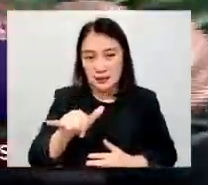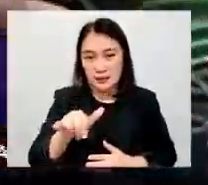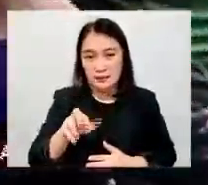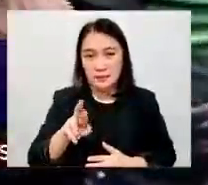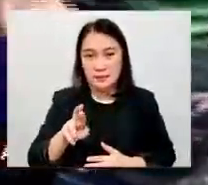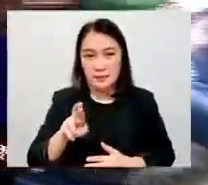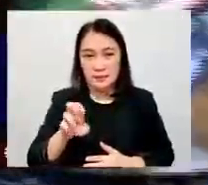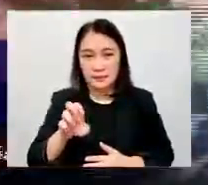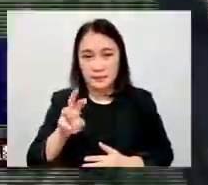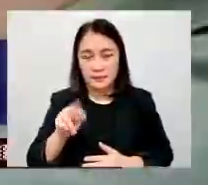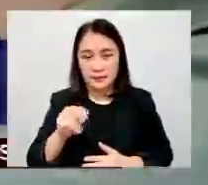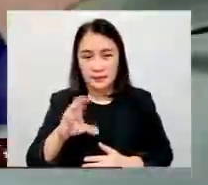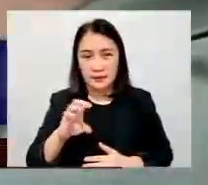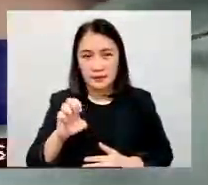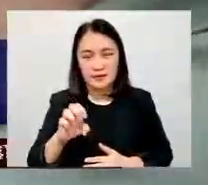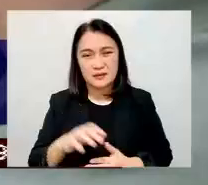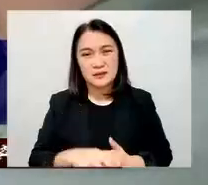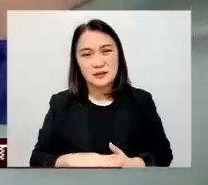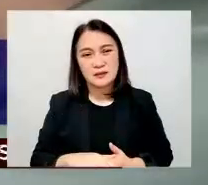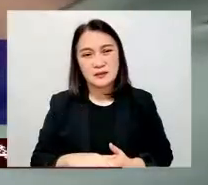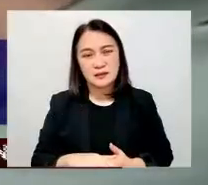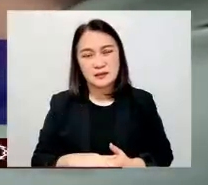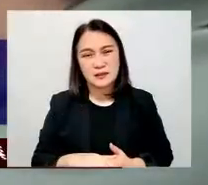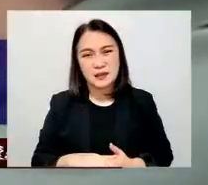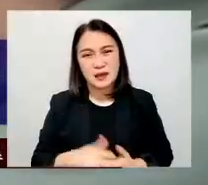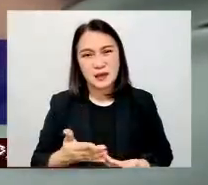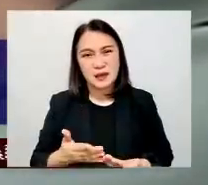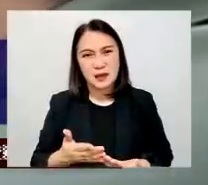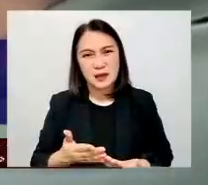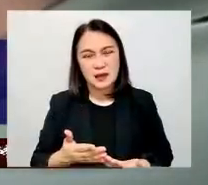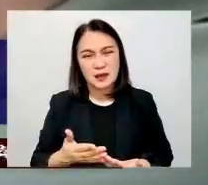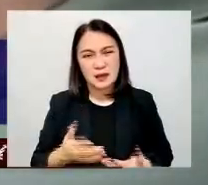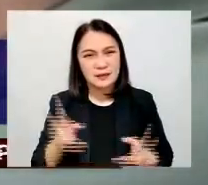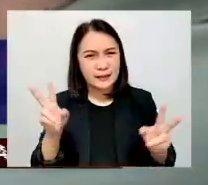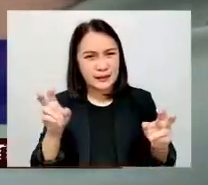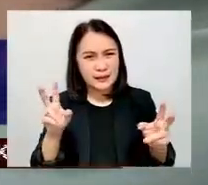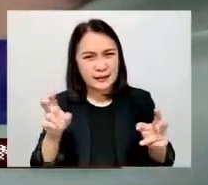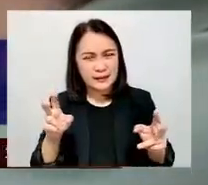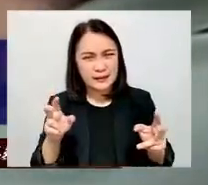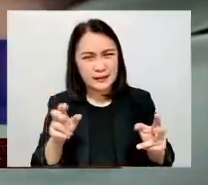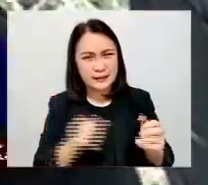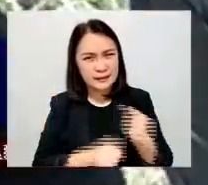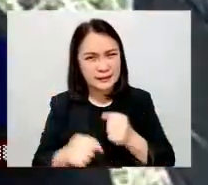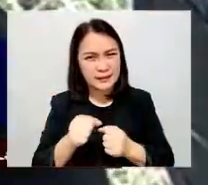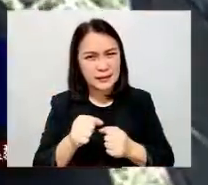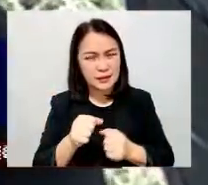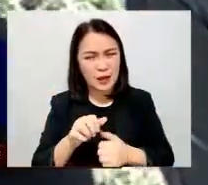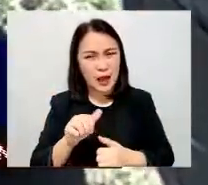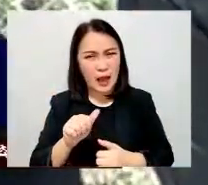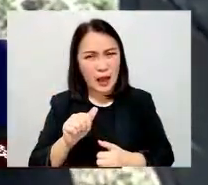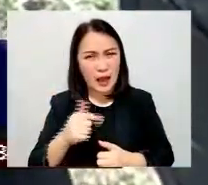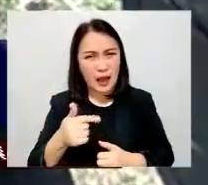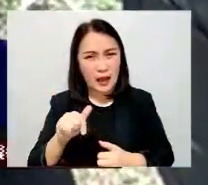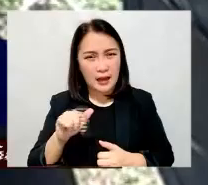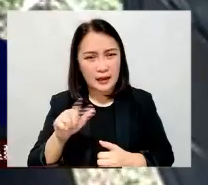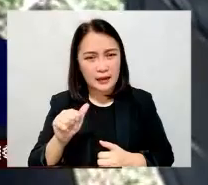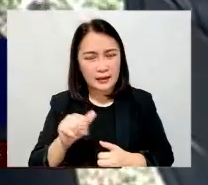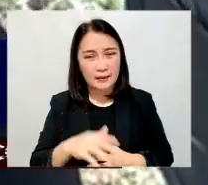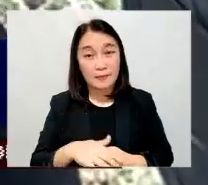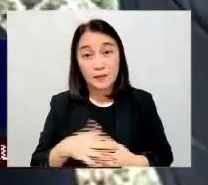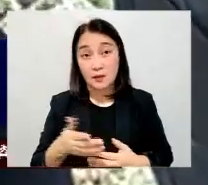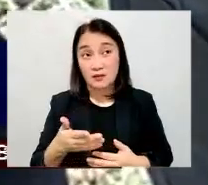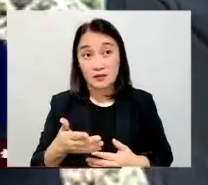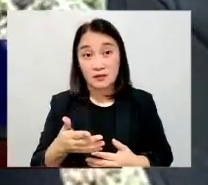tawag na Senyor Aguila. Masama pa rin ang loob ni Tatay nang magkasakit daw ang anak niya. Napabayaan kasi siya ng manugang